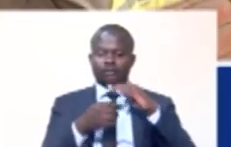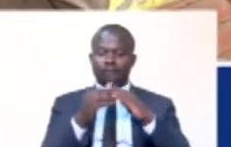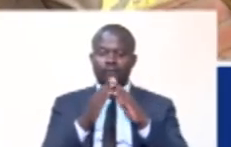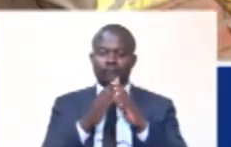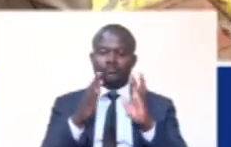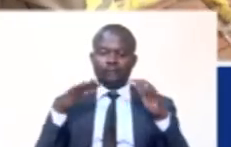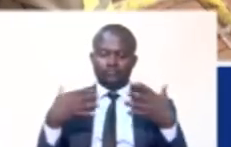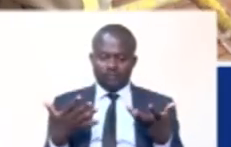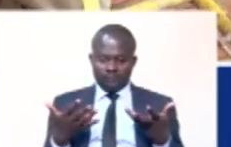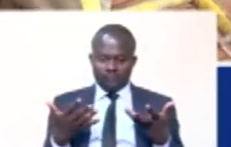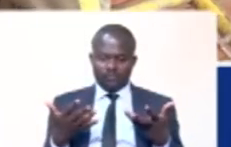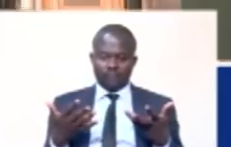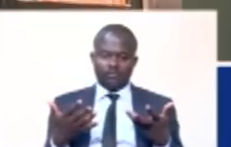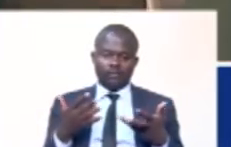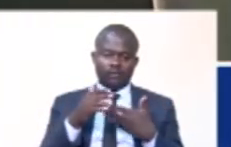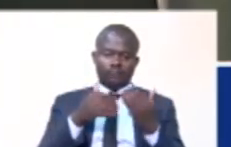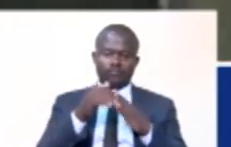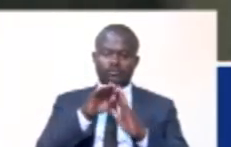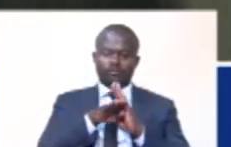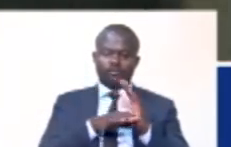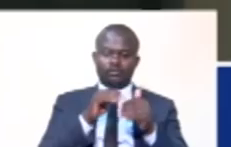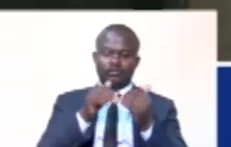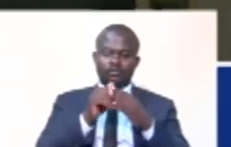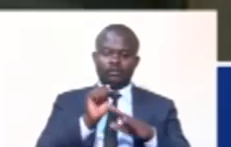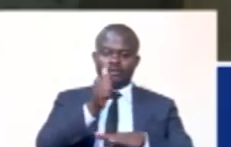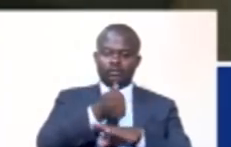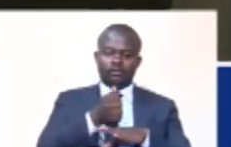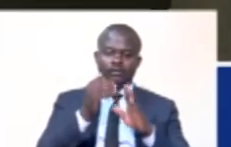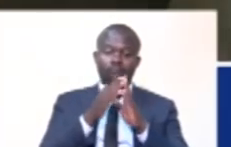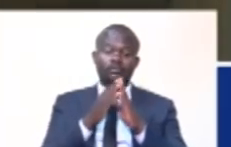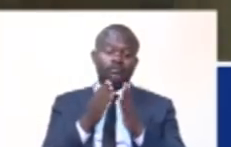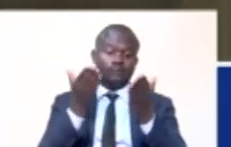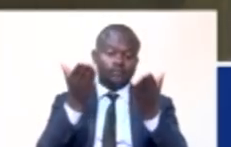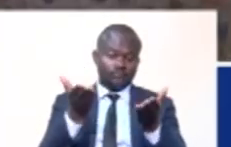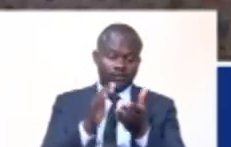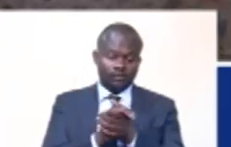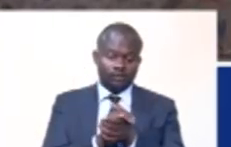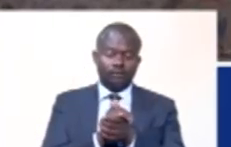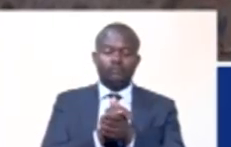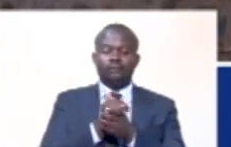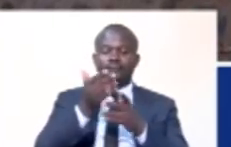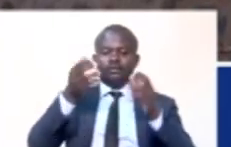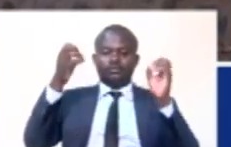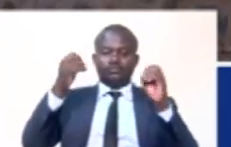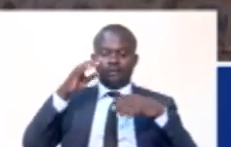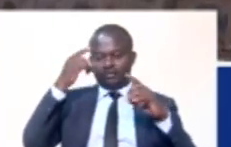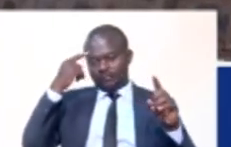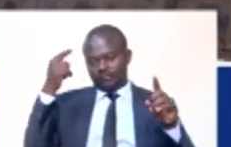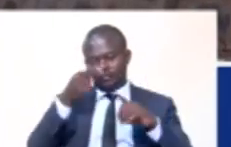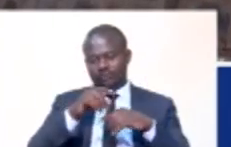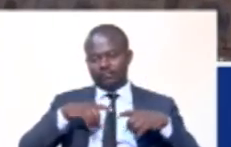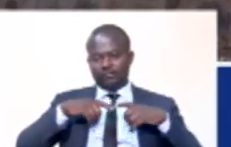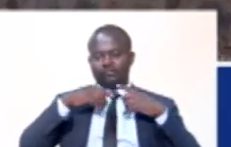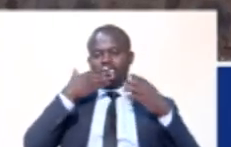midugudu. Buriya gahunda leta yashyizeho iyi midugudu hari ikigamijwe, hari hagamijwe